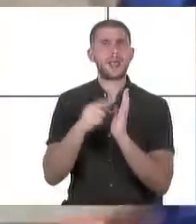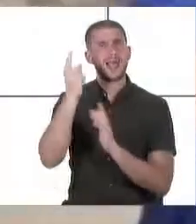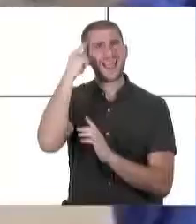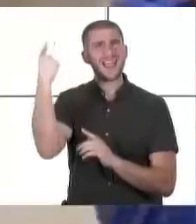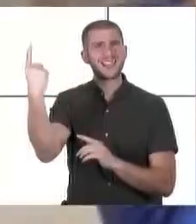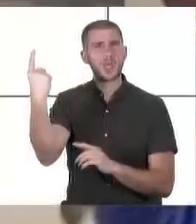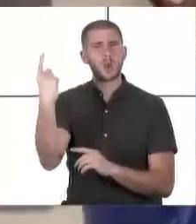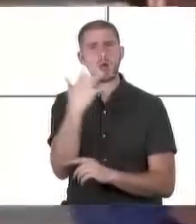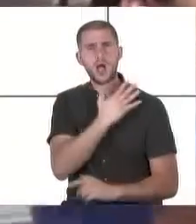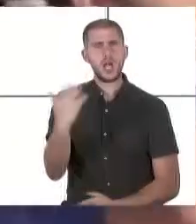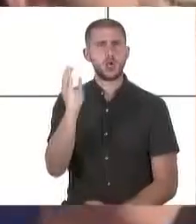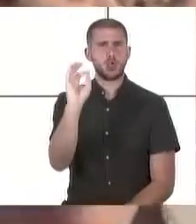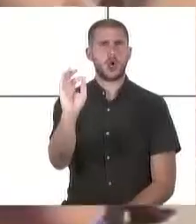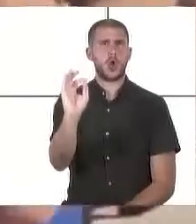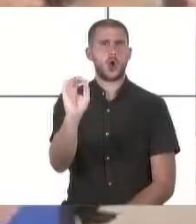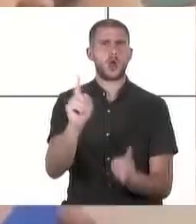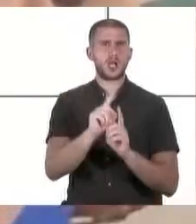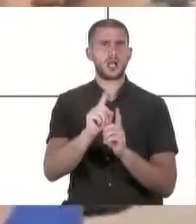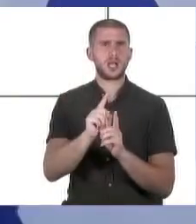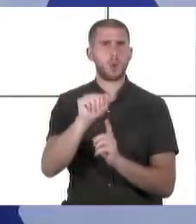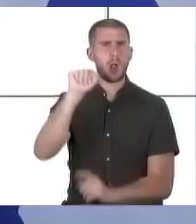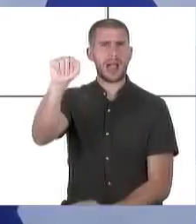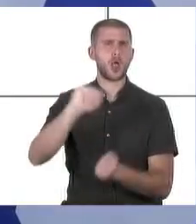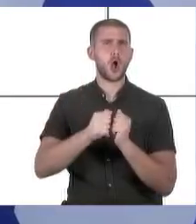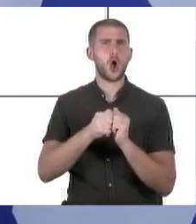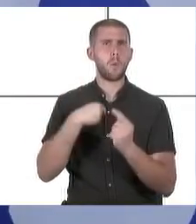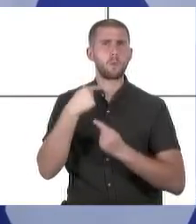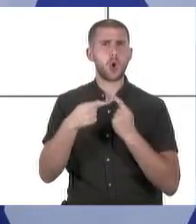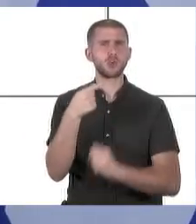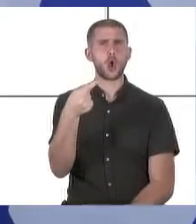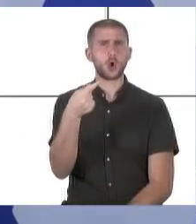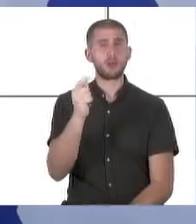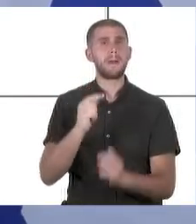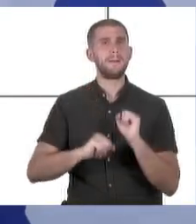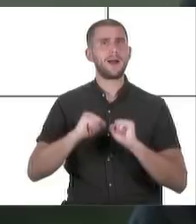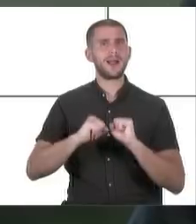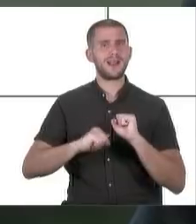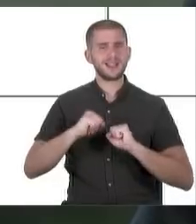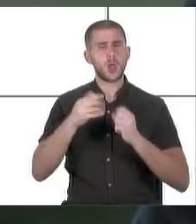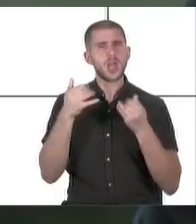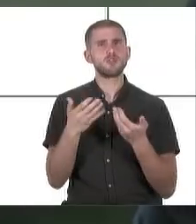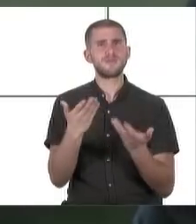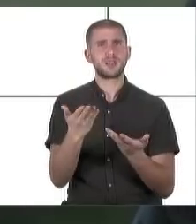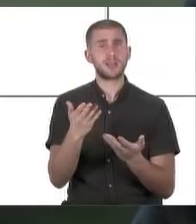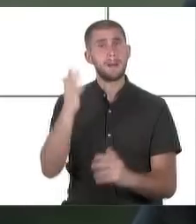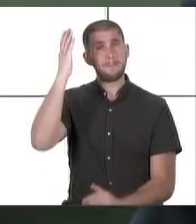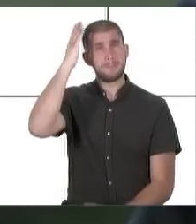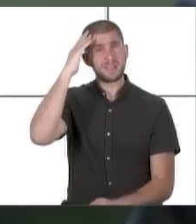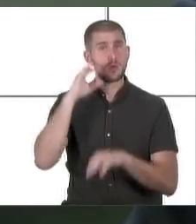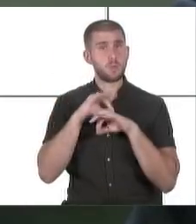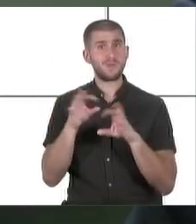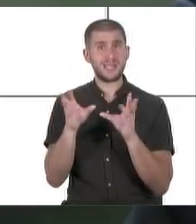האידיאולוגיה הכהניסטית או של מורשת גולדשטיין, אלא בעיקר ההתנהלות העכשווית שלו. בן גביר מוביל